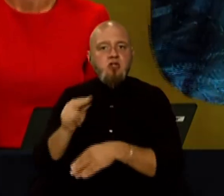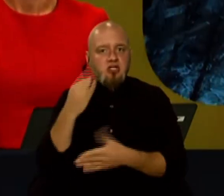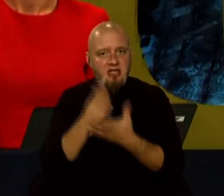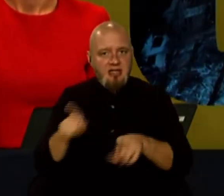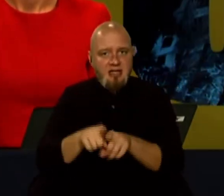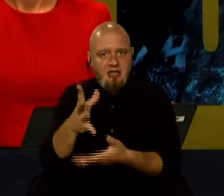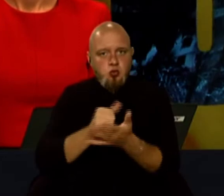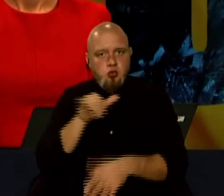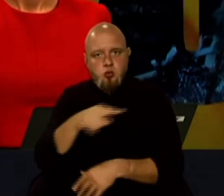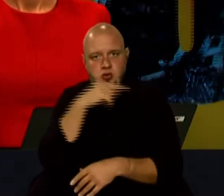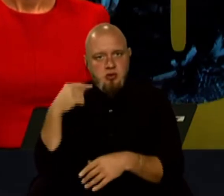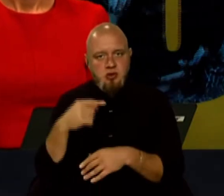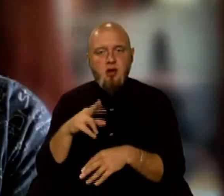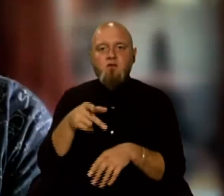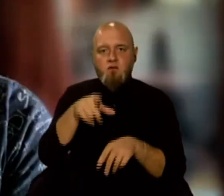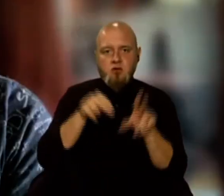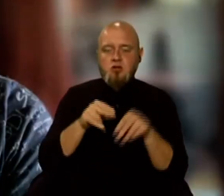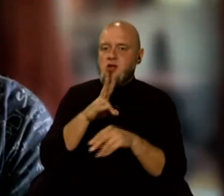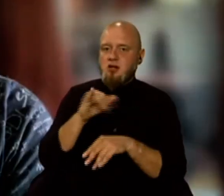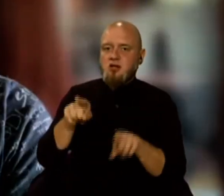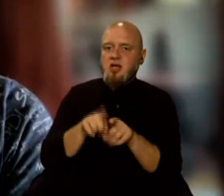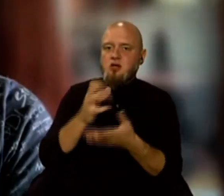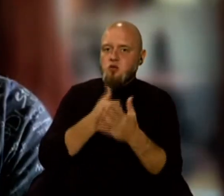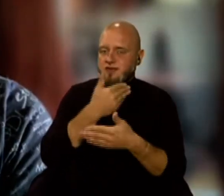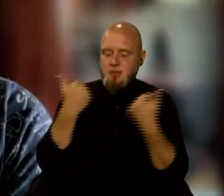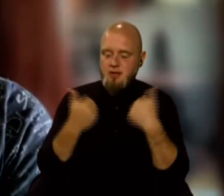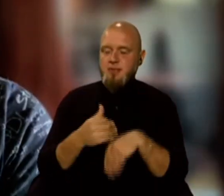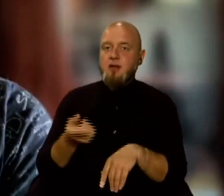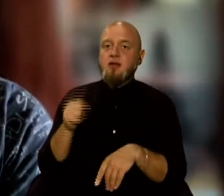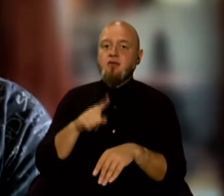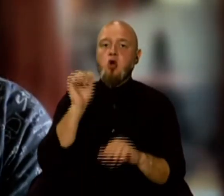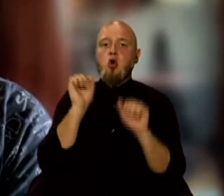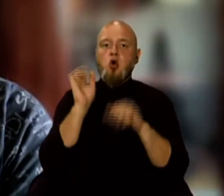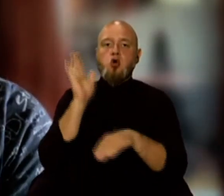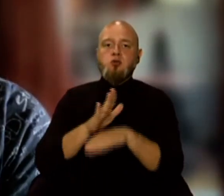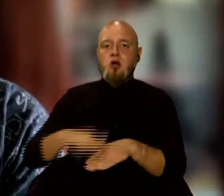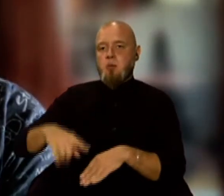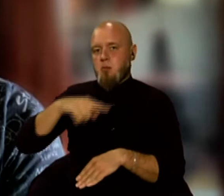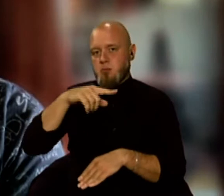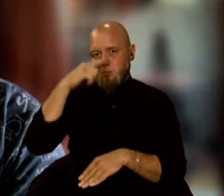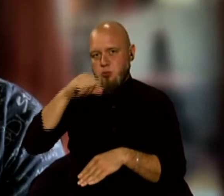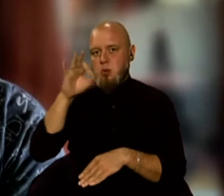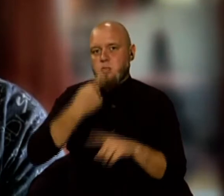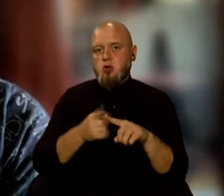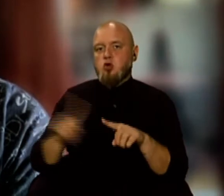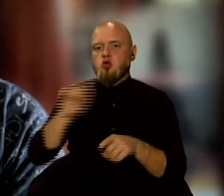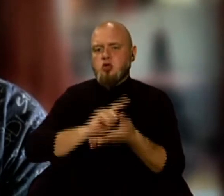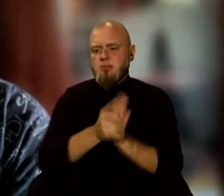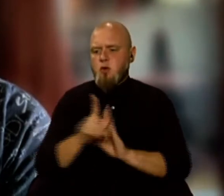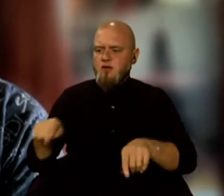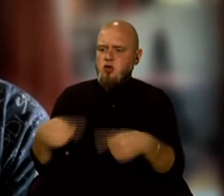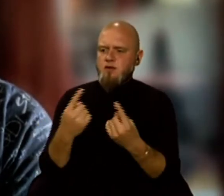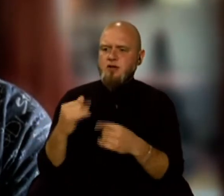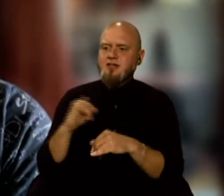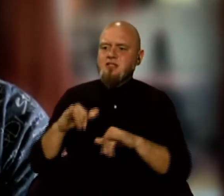як вважаєте? Ні, таких ресурсів немає. До речі, навіть розпорядження Путіна про те, що терміново відновити